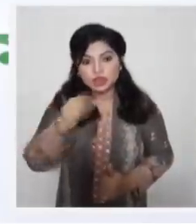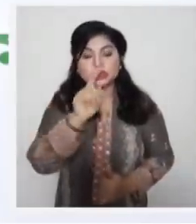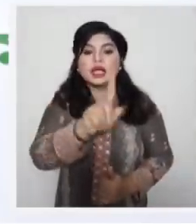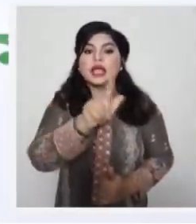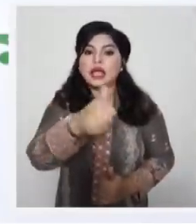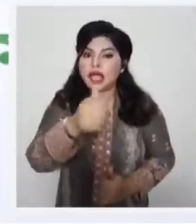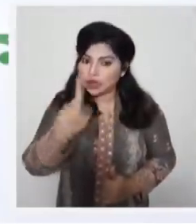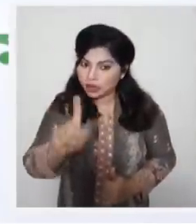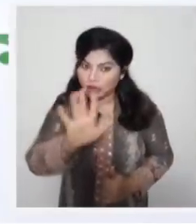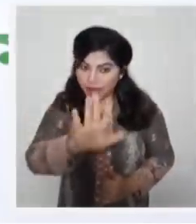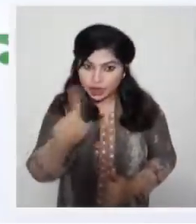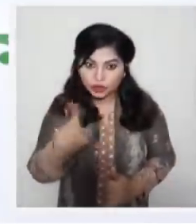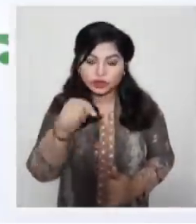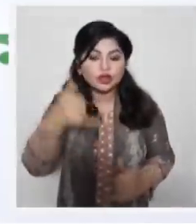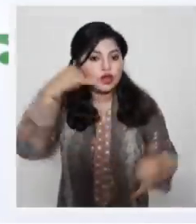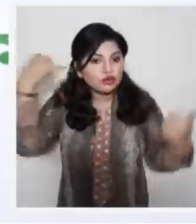24 ঘন্টায় ফোন কল গ্রহণ করা হয়েছে